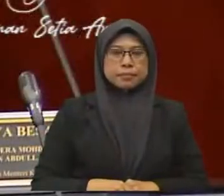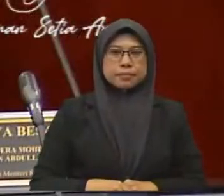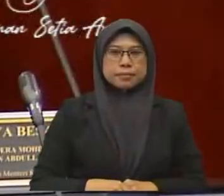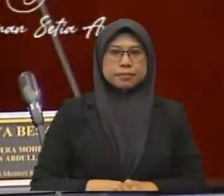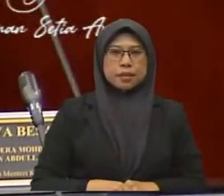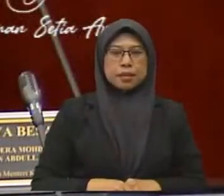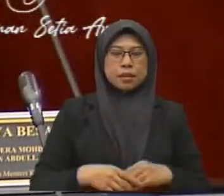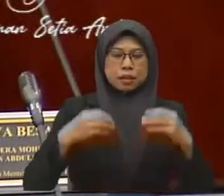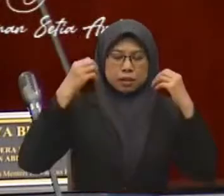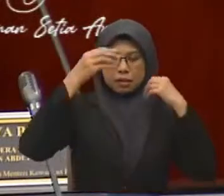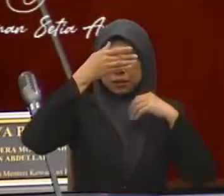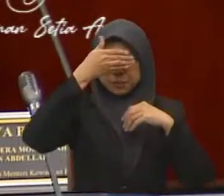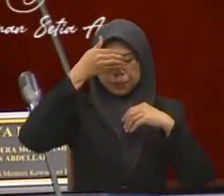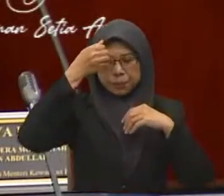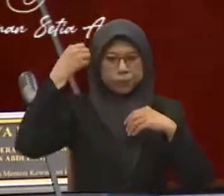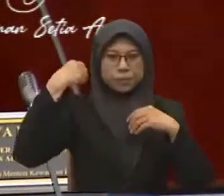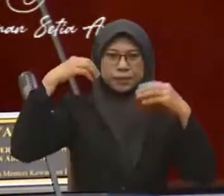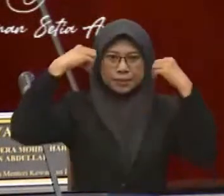Perlu juga nak jawab soalan ni.